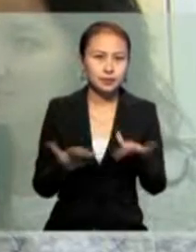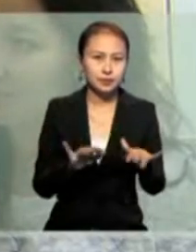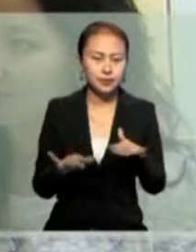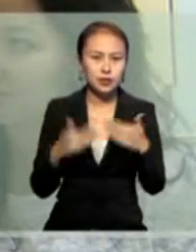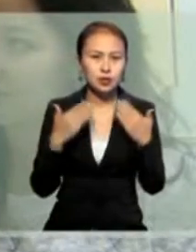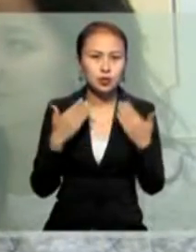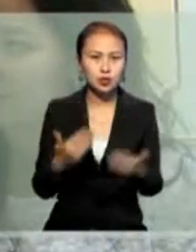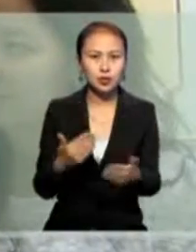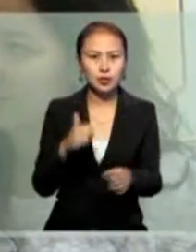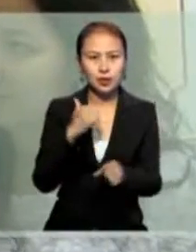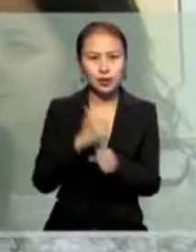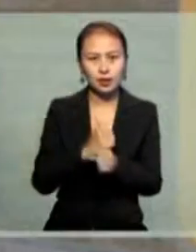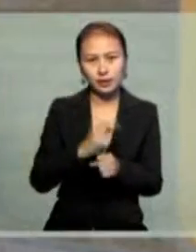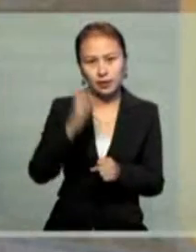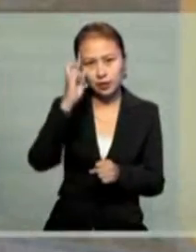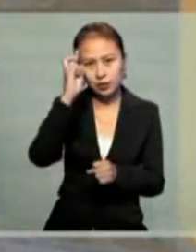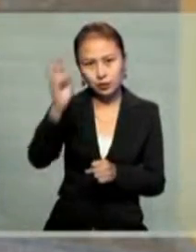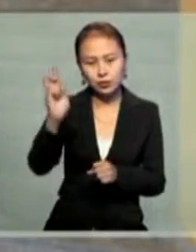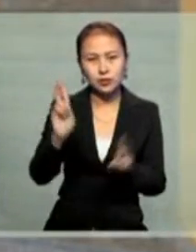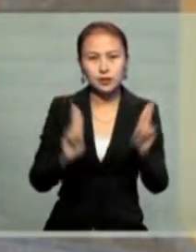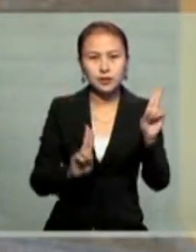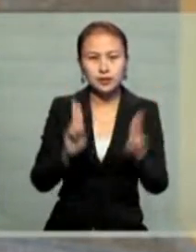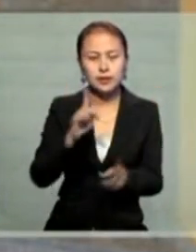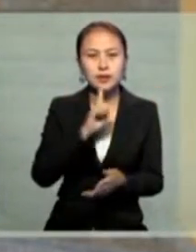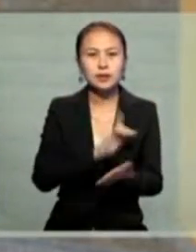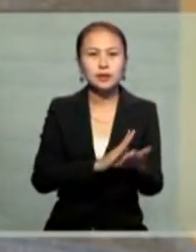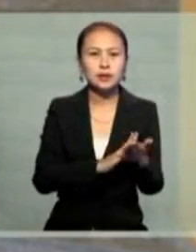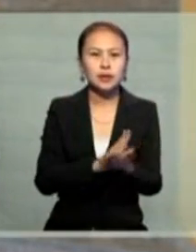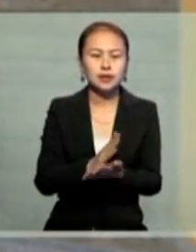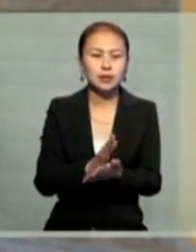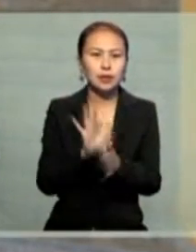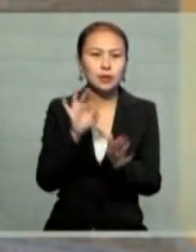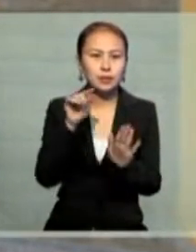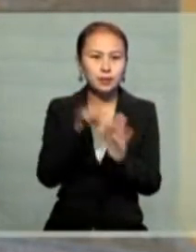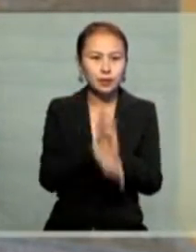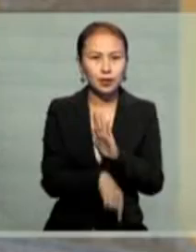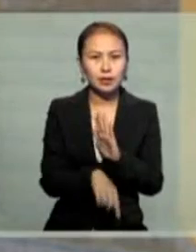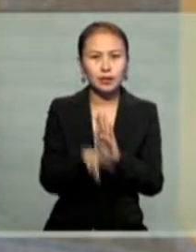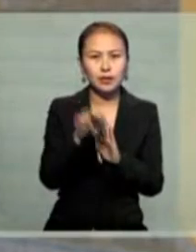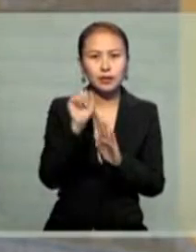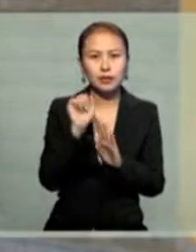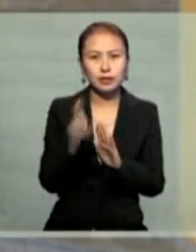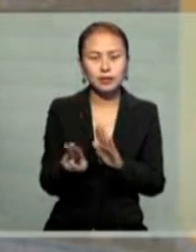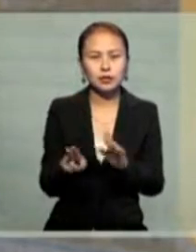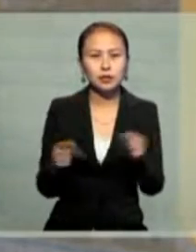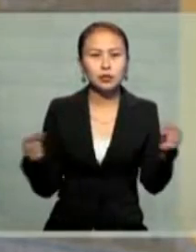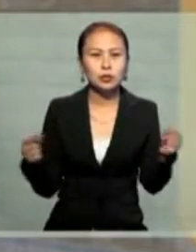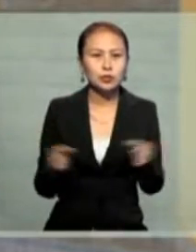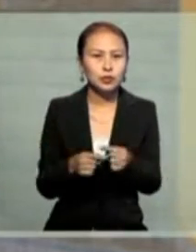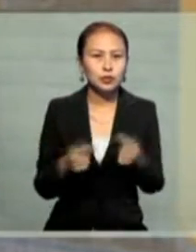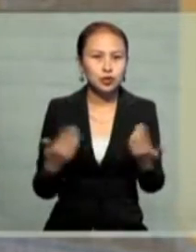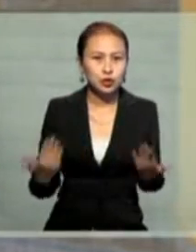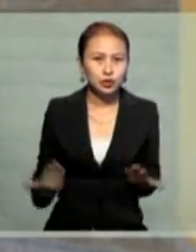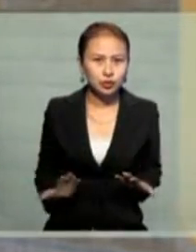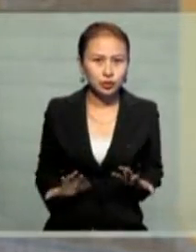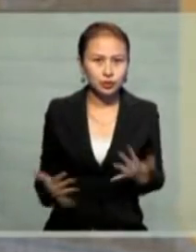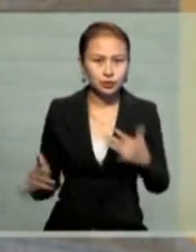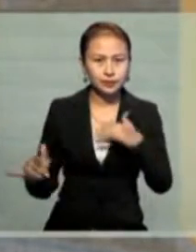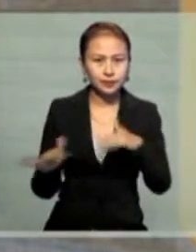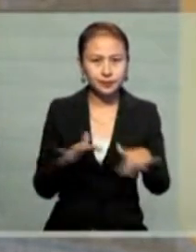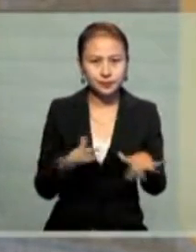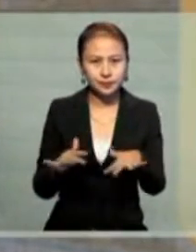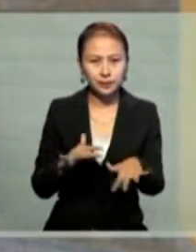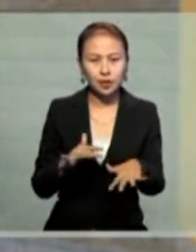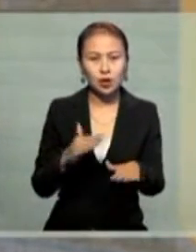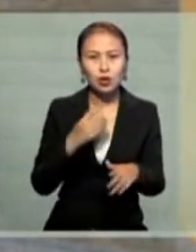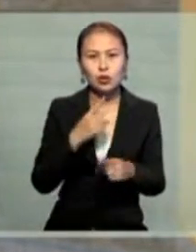өзі елбасының мысалы саяси стилінің тереңдігін көрсетеді. Қалай қатарынан шаруашылық мәселесінің өңірдің дамуында